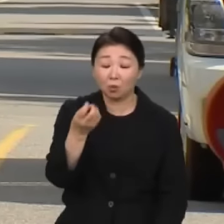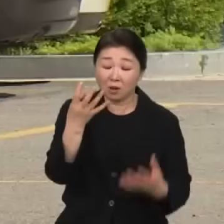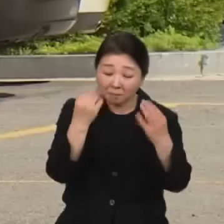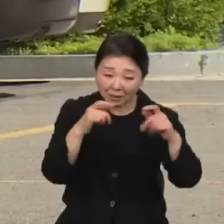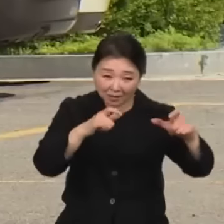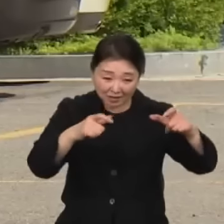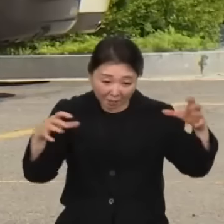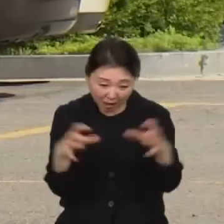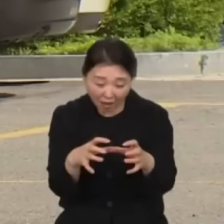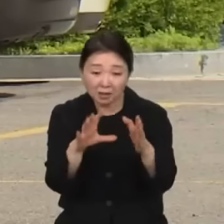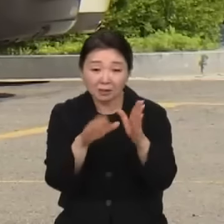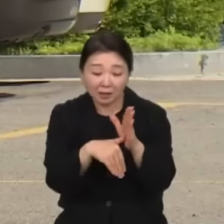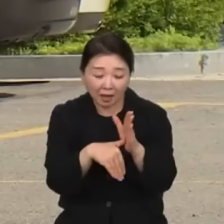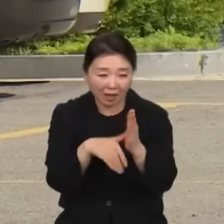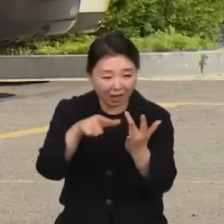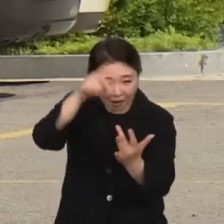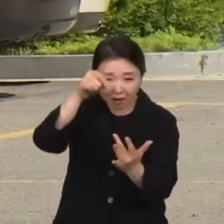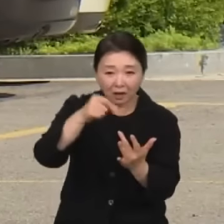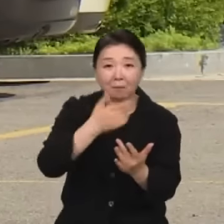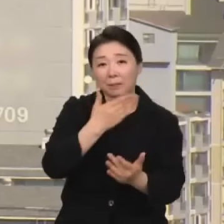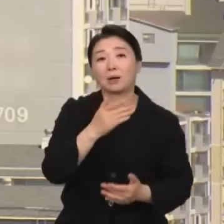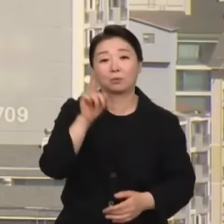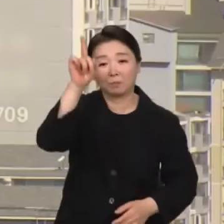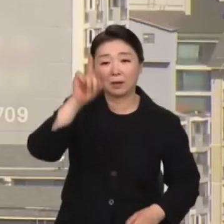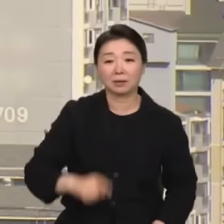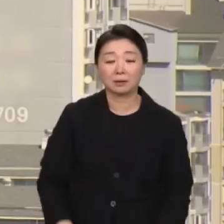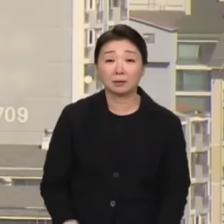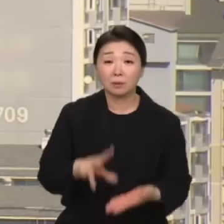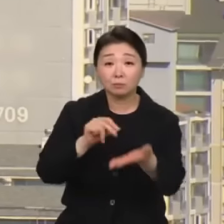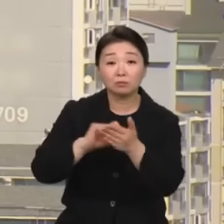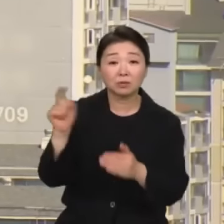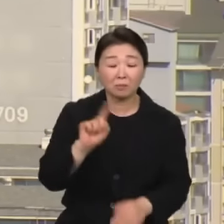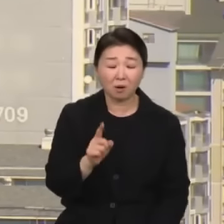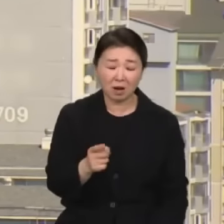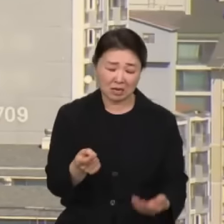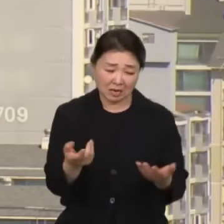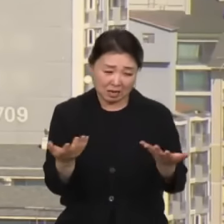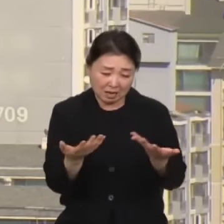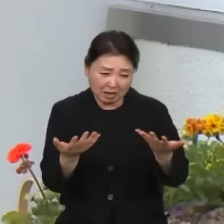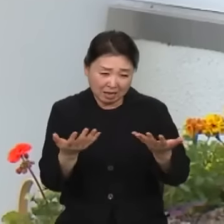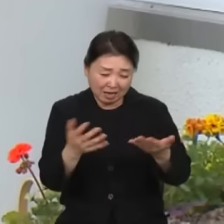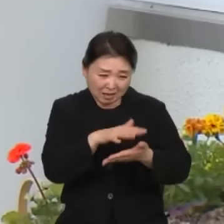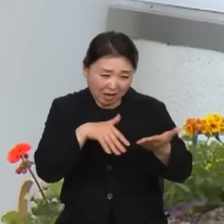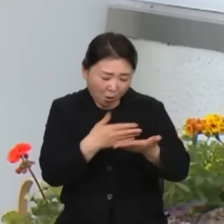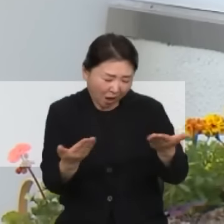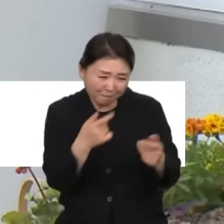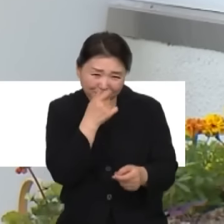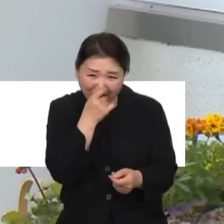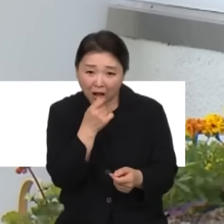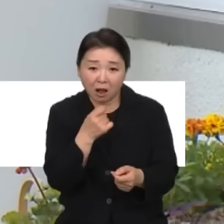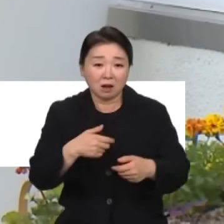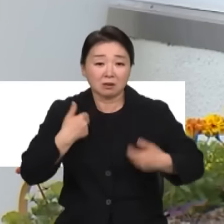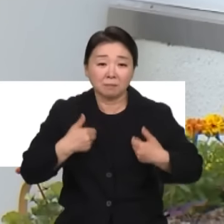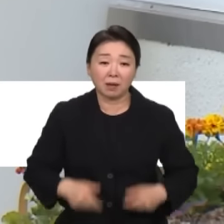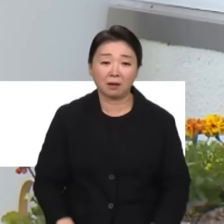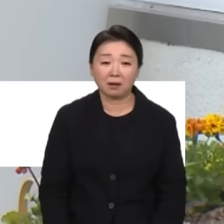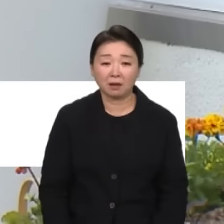단지가 뭉칠수록 선정 가능성이 큽니다. 문제는 빠듯한 일정입니다. 오르다가 또